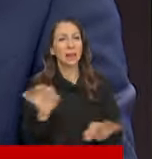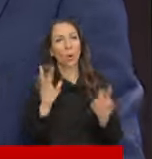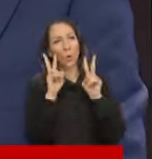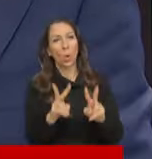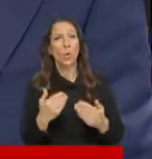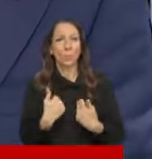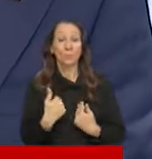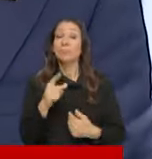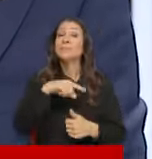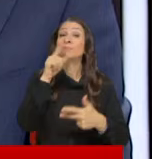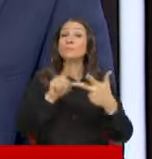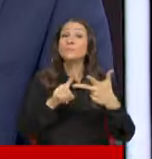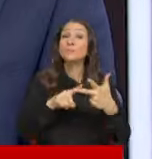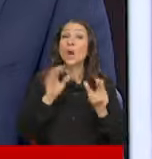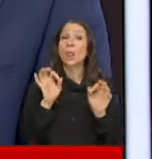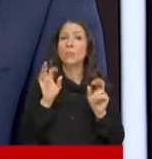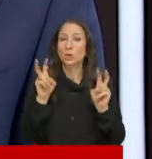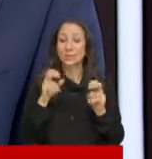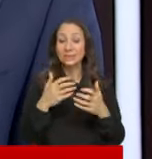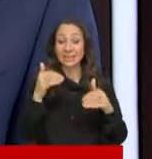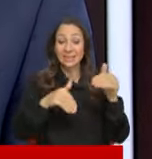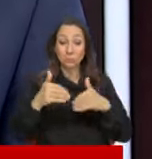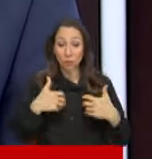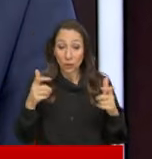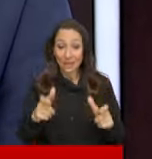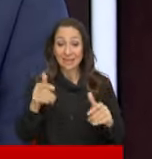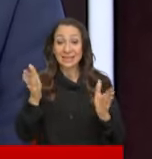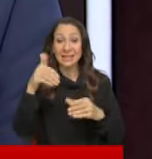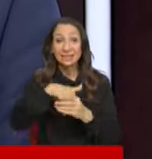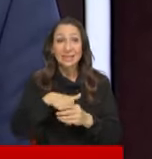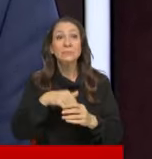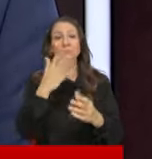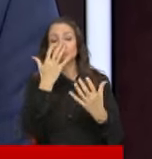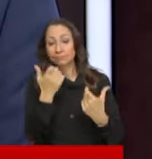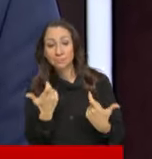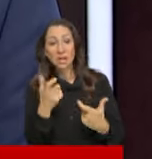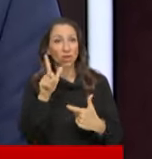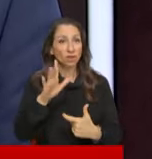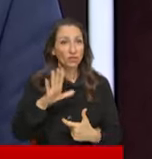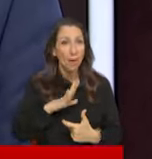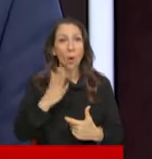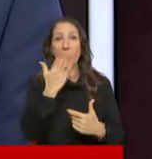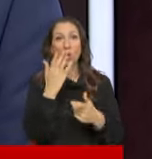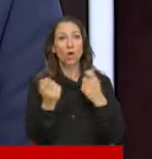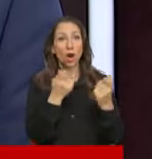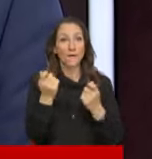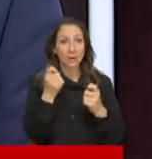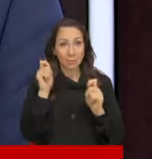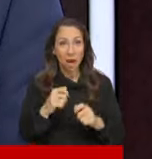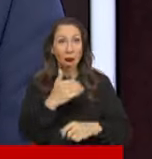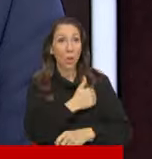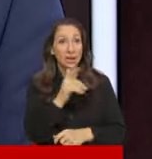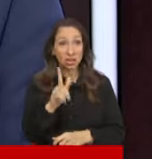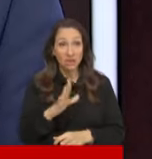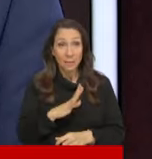ş görüyorum bir başka önemli konu seçim güvenliği sandık güvenliği müşahit ihtiyacı var mı ya da işte okullarda görevlendirilecek Avukat